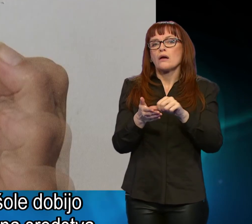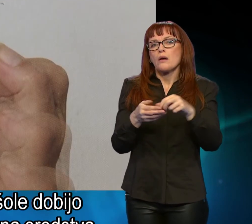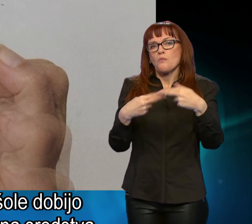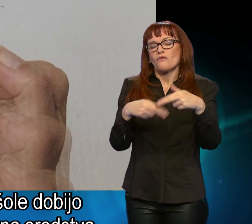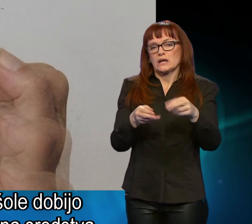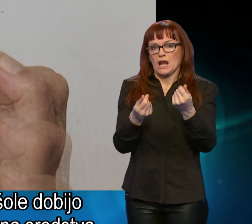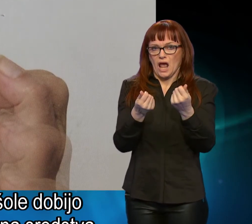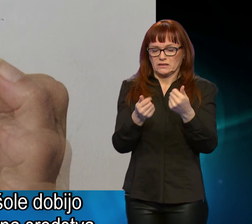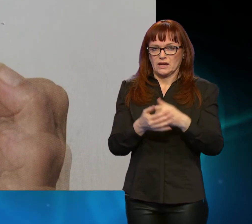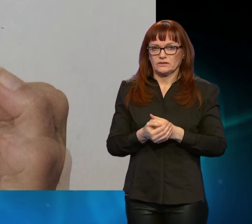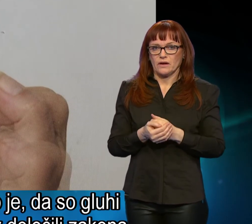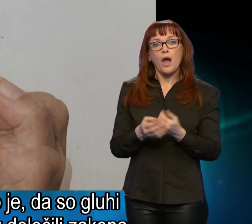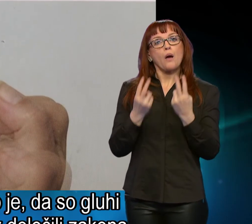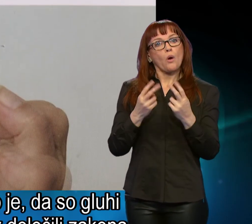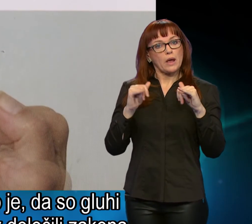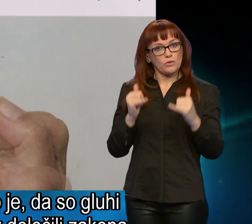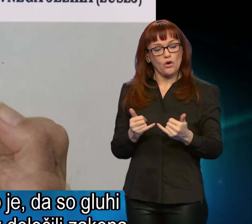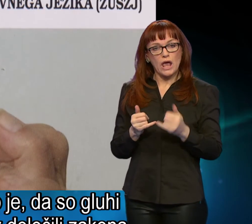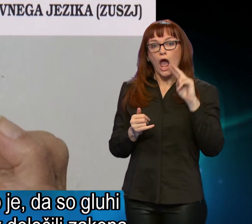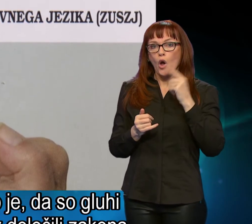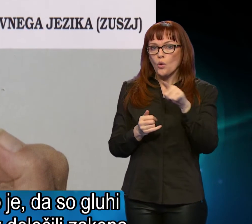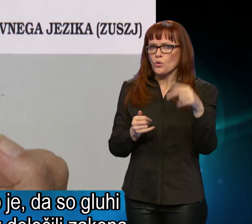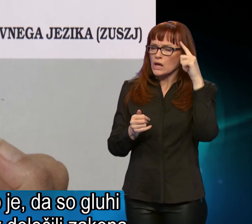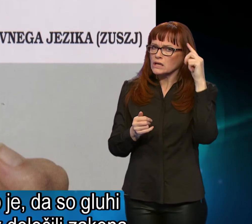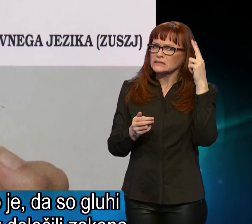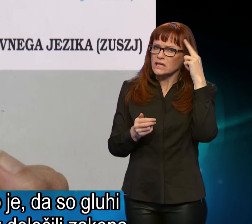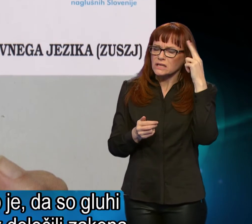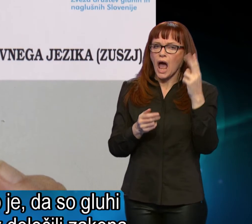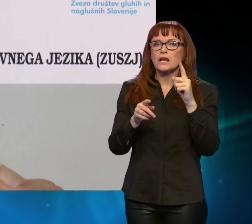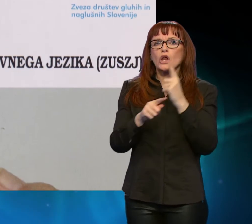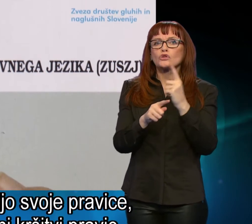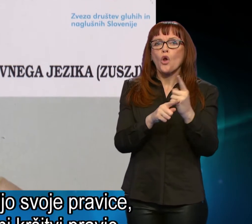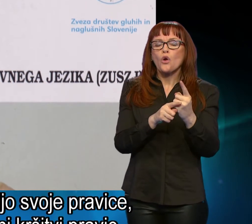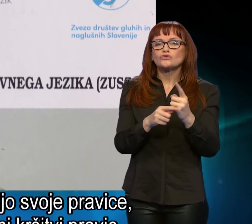sredstva. Pomembno je, da so gluhi seznanjeni z določili